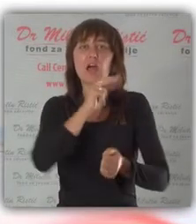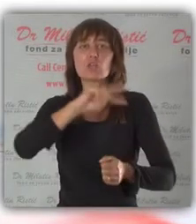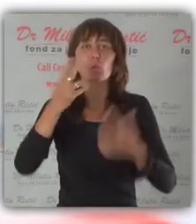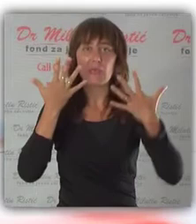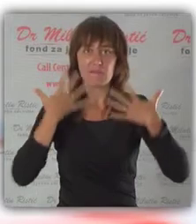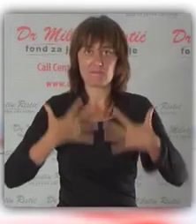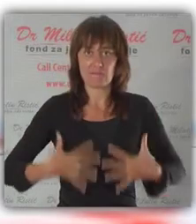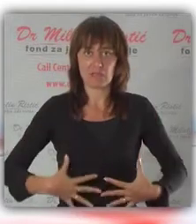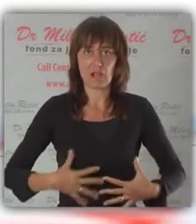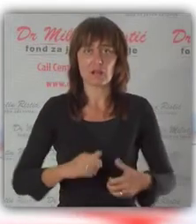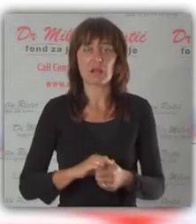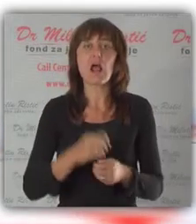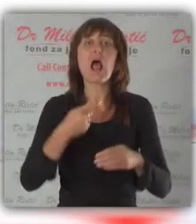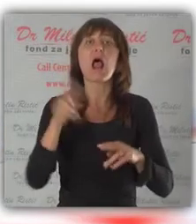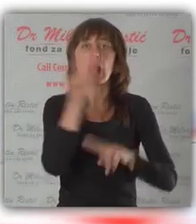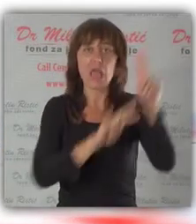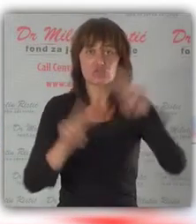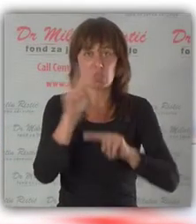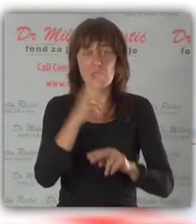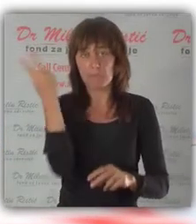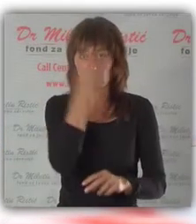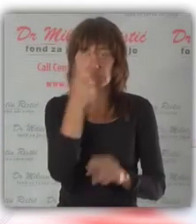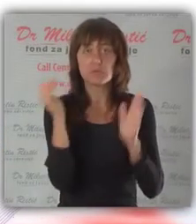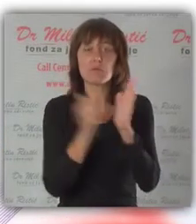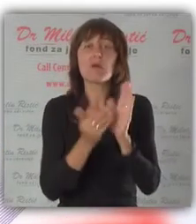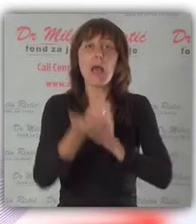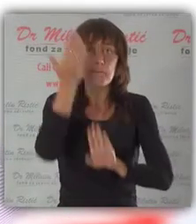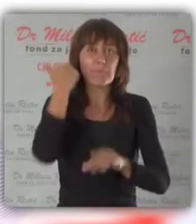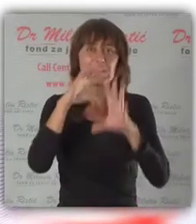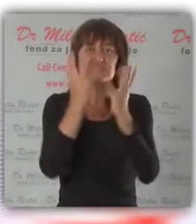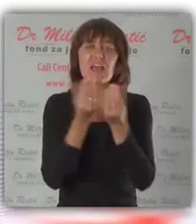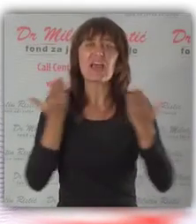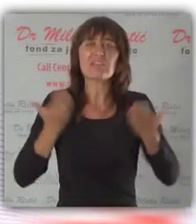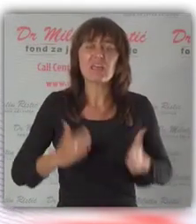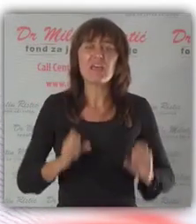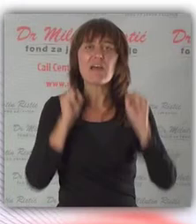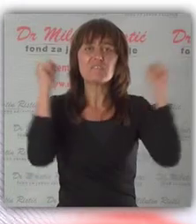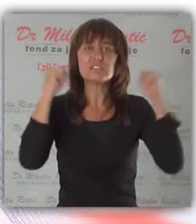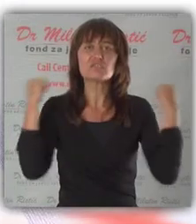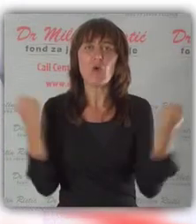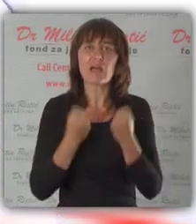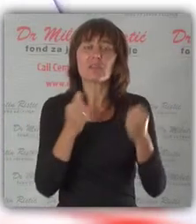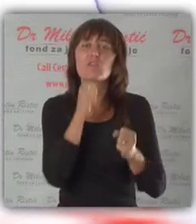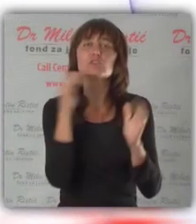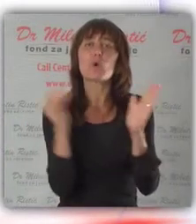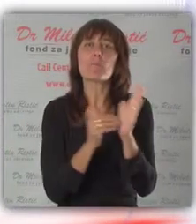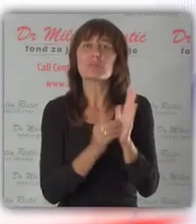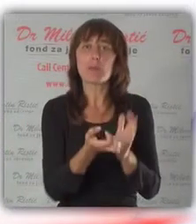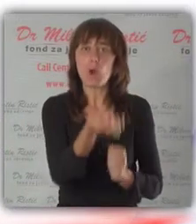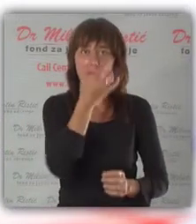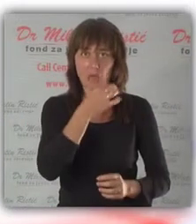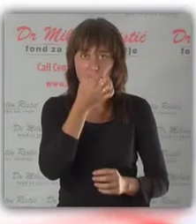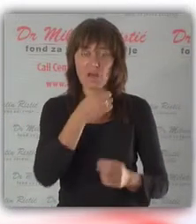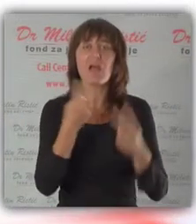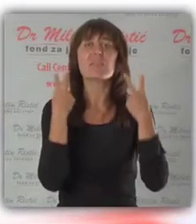nerava i drugih vitalnih organa. Lečenje podrazumeva upotrebu pre svega dijetu, fizičku aktivnost i upotrebu